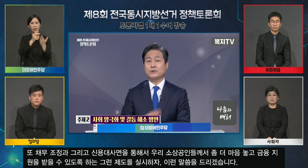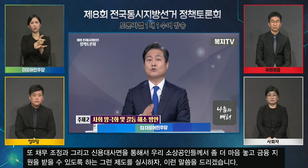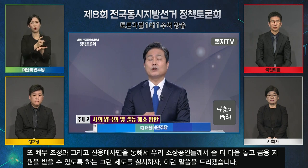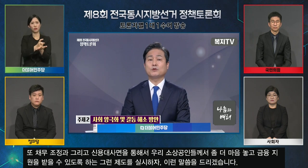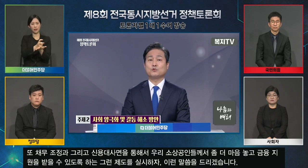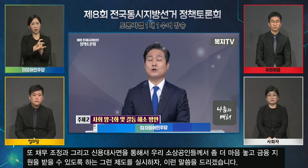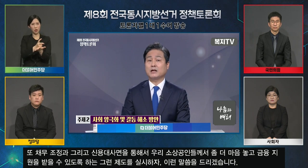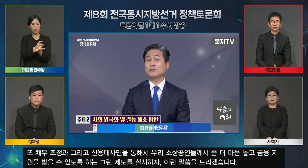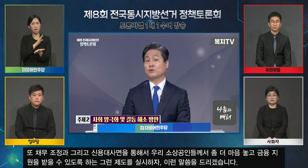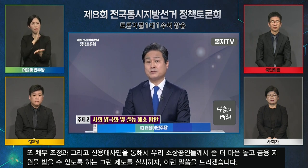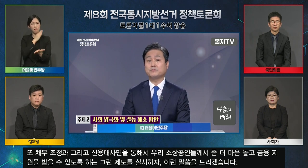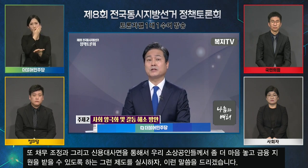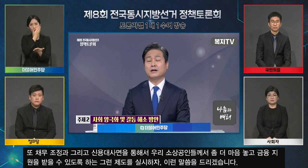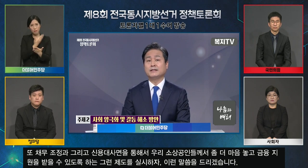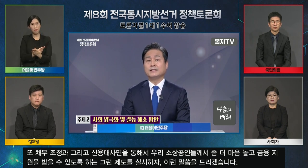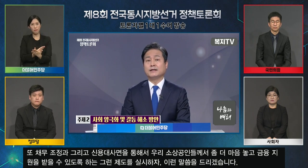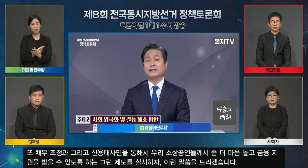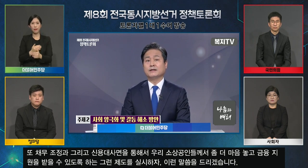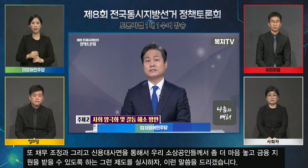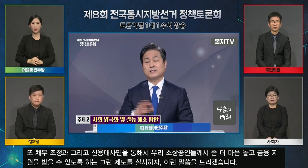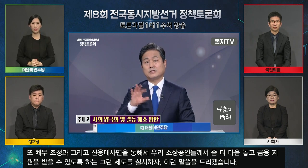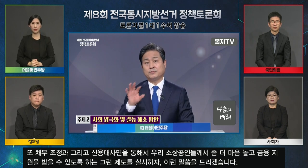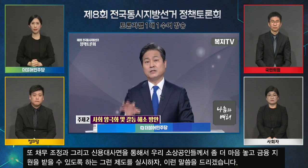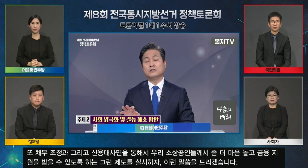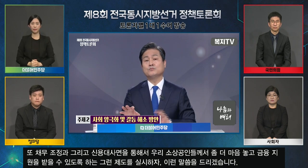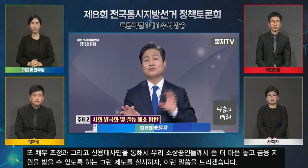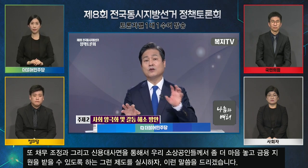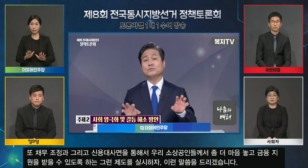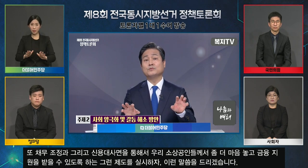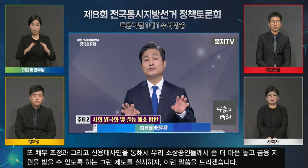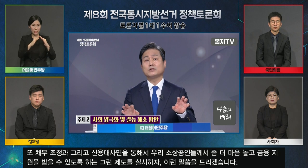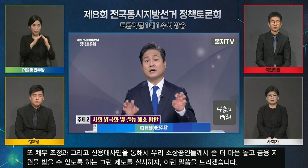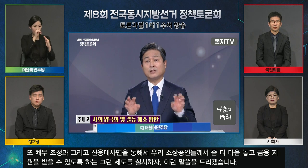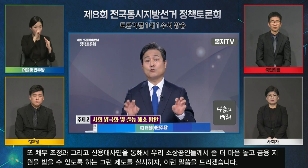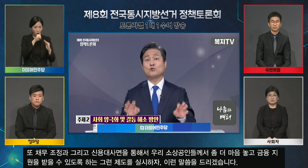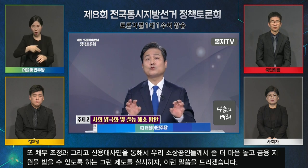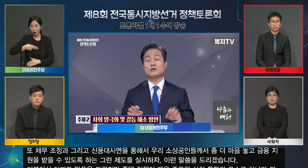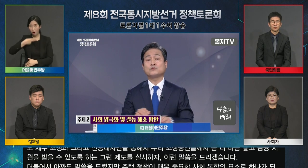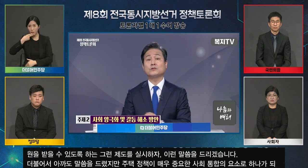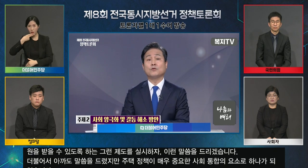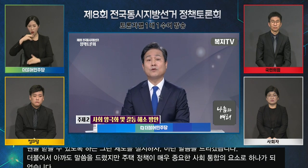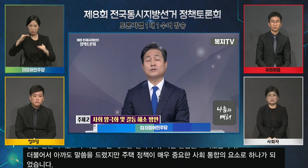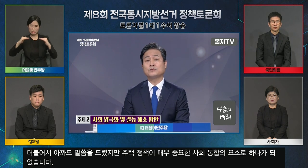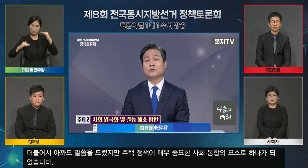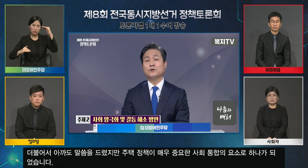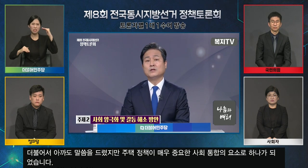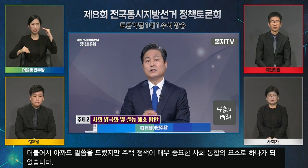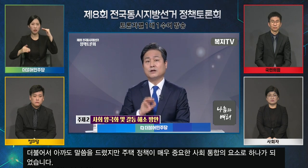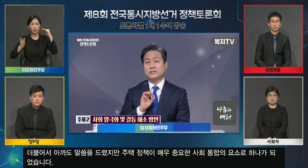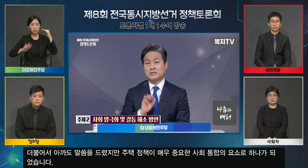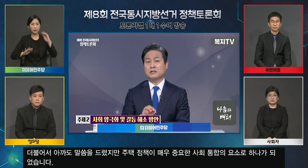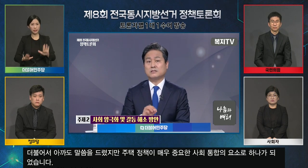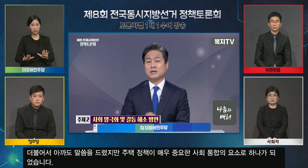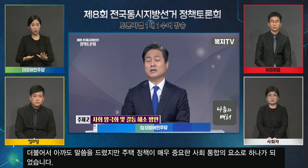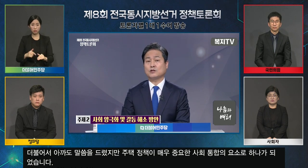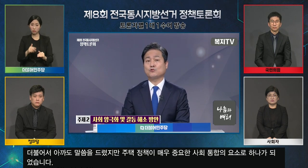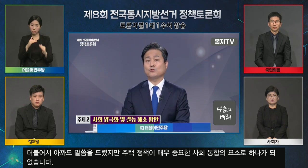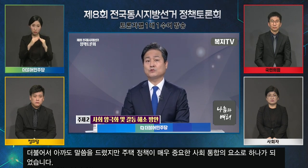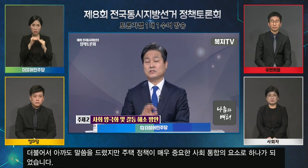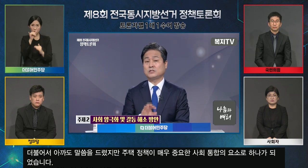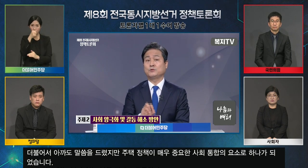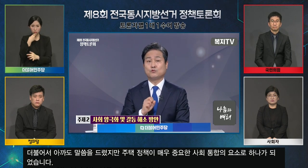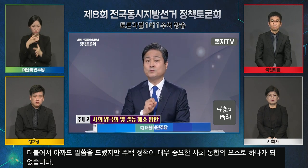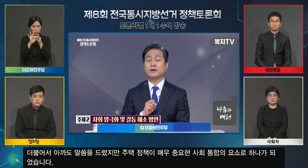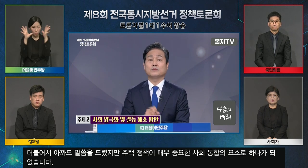사회통합의 요소가 하나 되었습니다. 이제 집이 있는 분과 없는 분들 간에도 공존할 수 있고 그리고 이제 생애